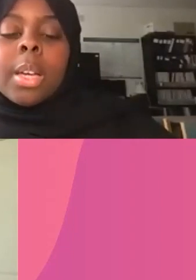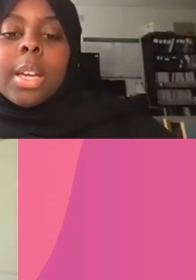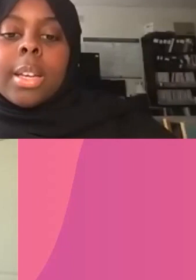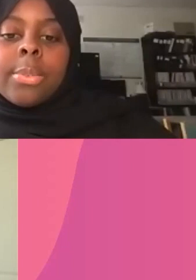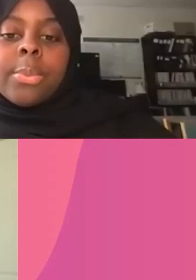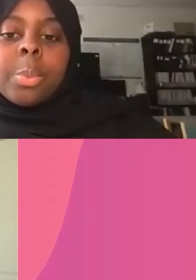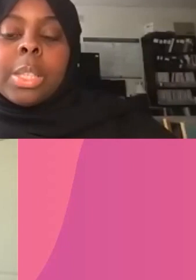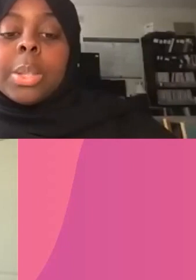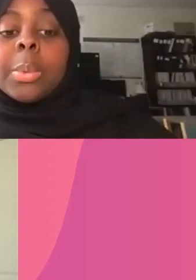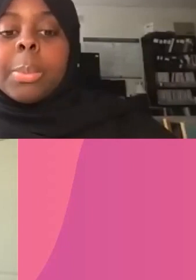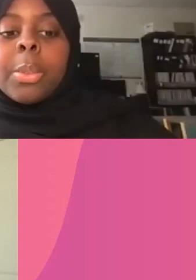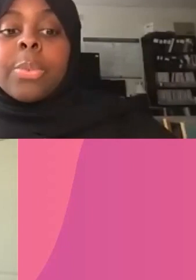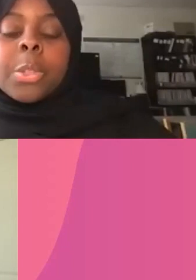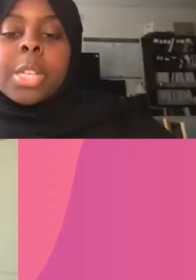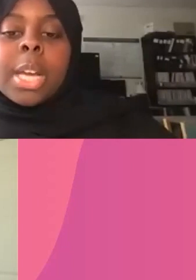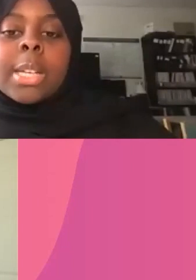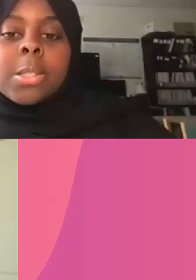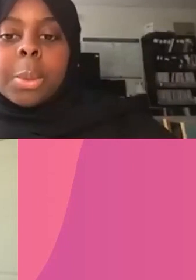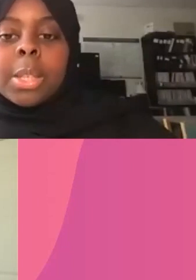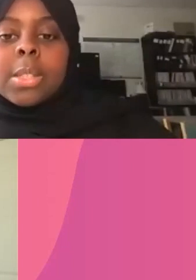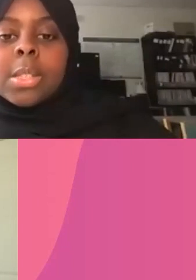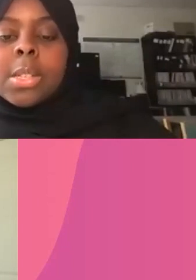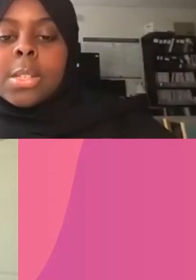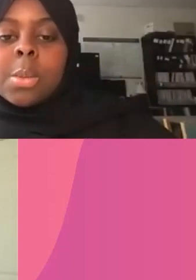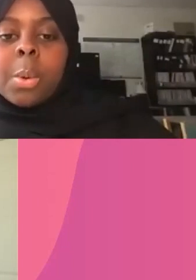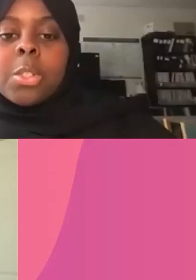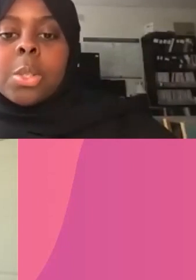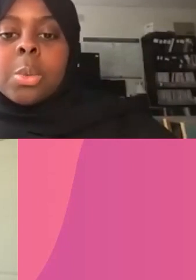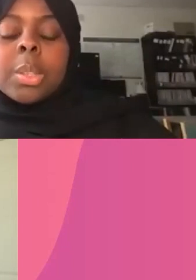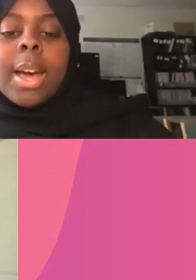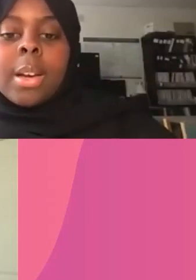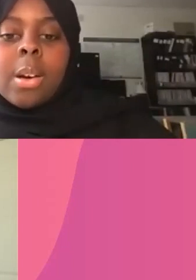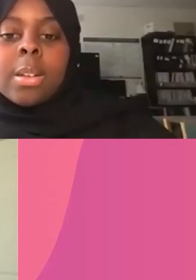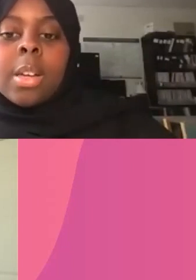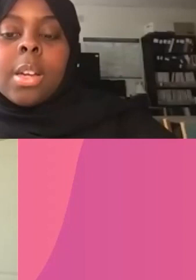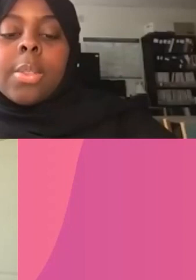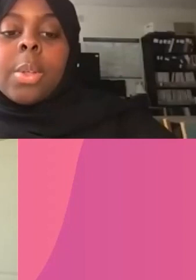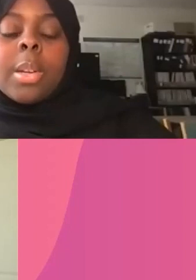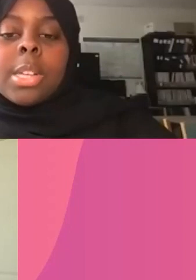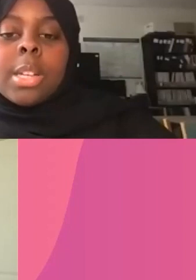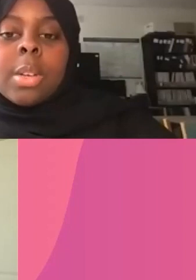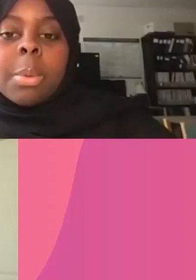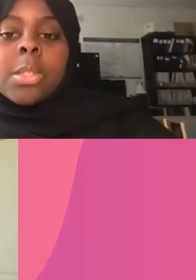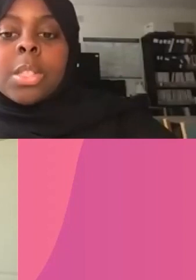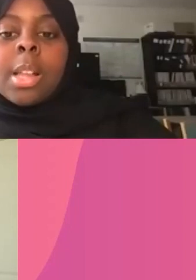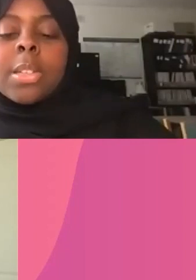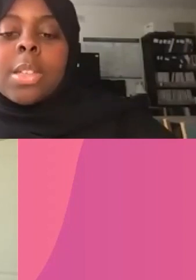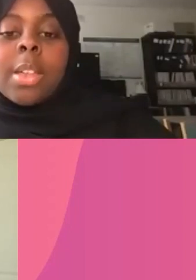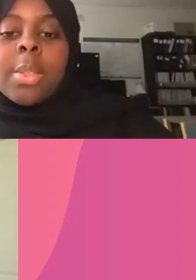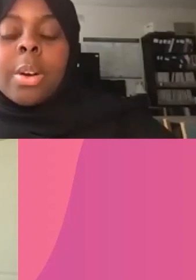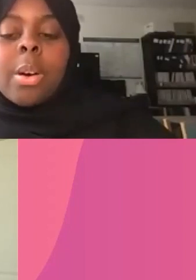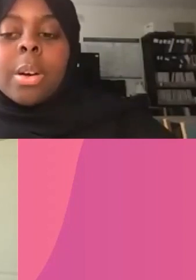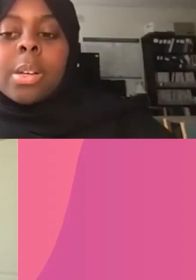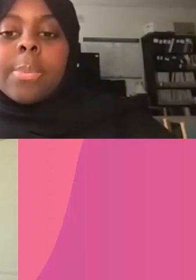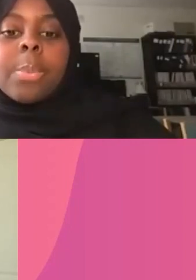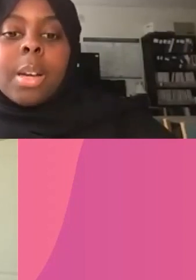profondes. Et je pense qu'on en saurait plus si on connaissait les expériences des gens